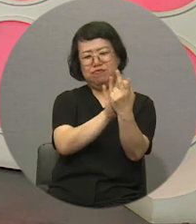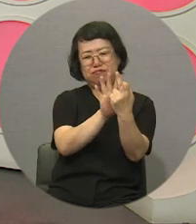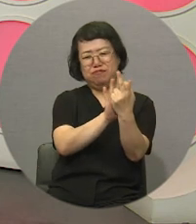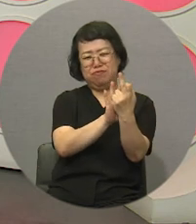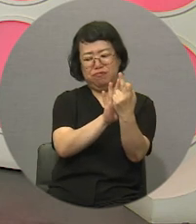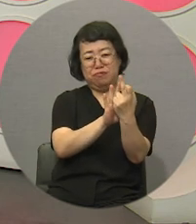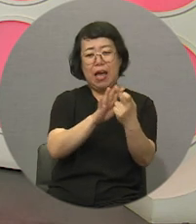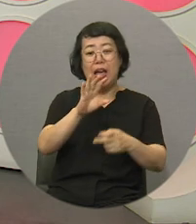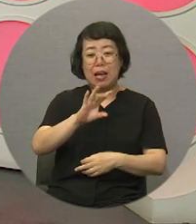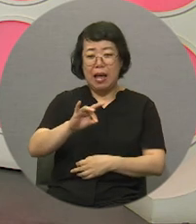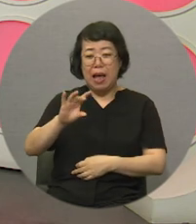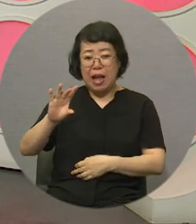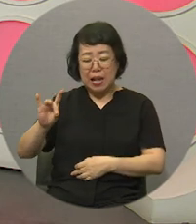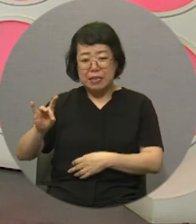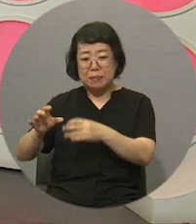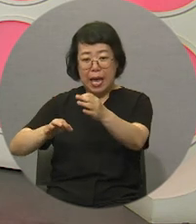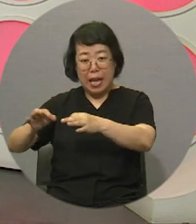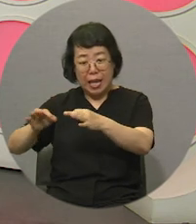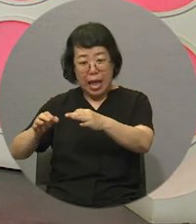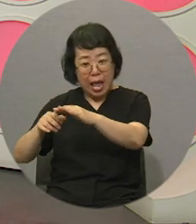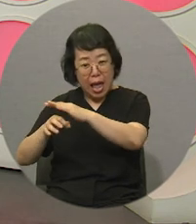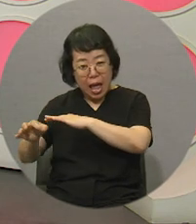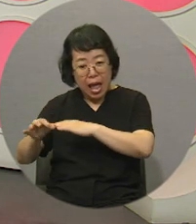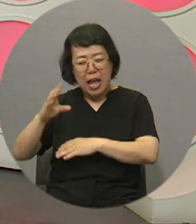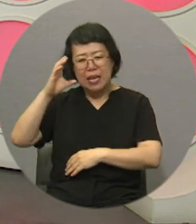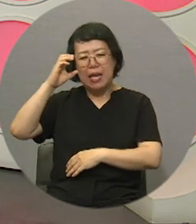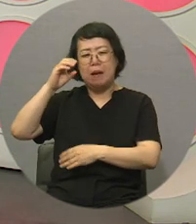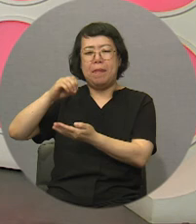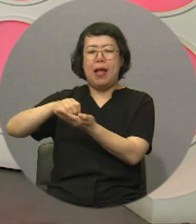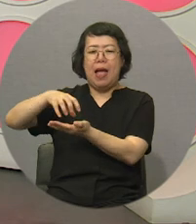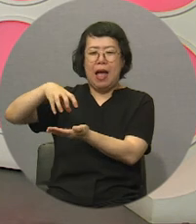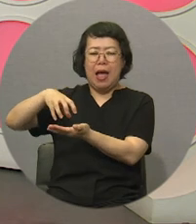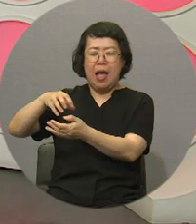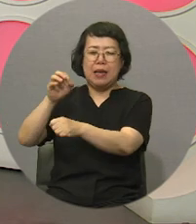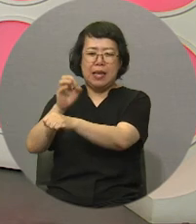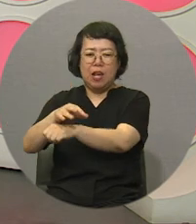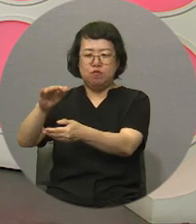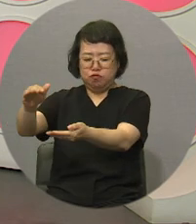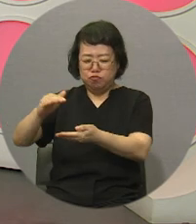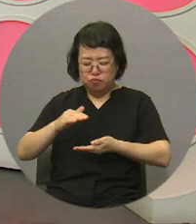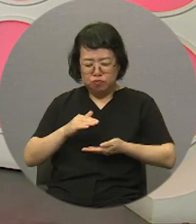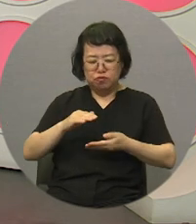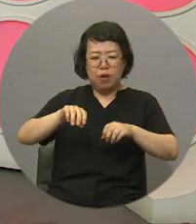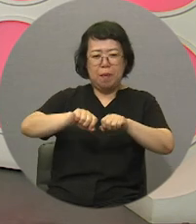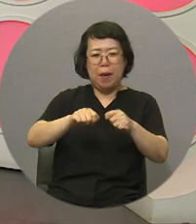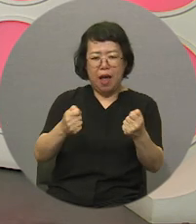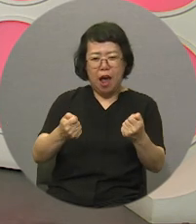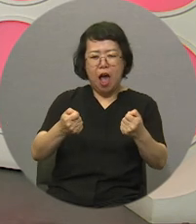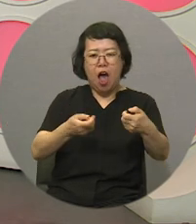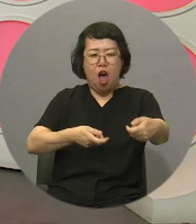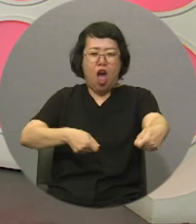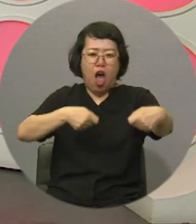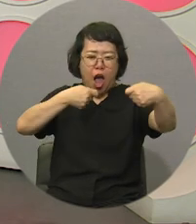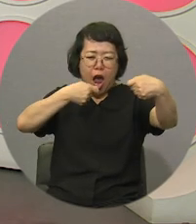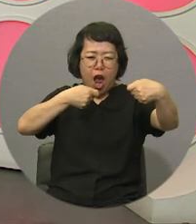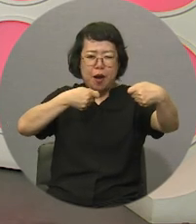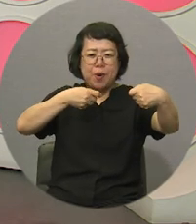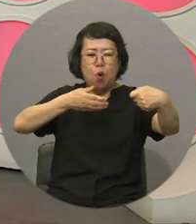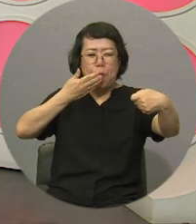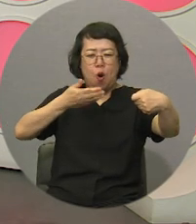먹는 것이 우리 둘의 작은 즐거움이었는데요. 동생과 계란빵 노점에 처음 갔을